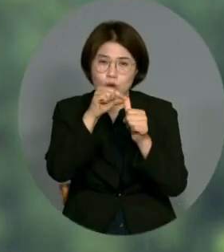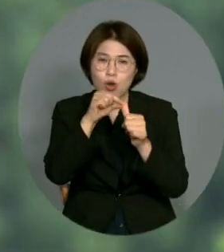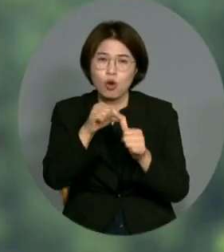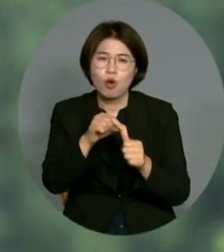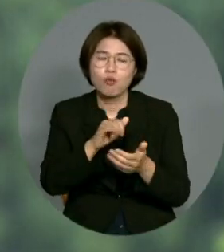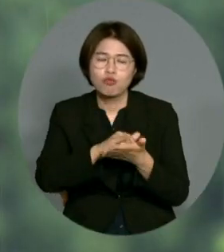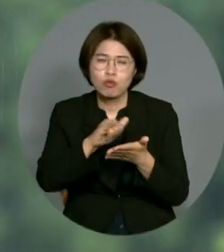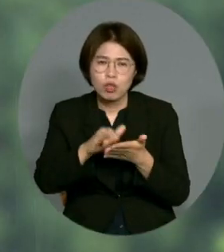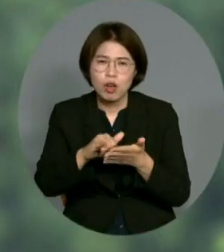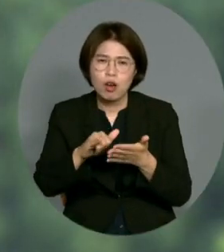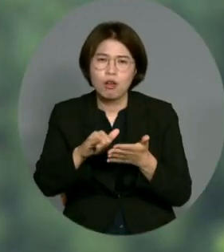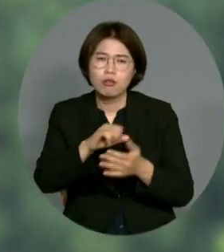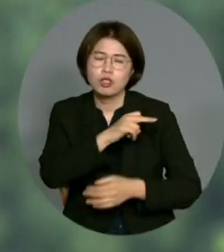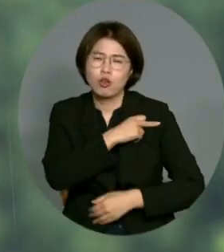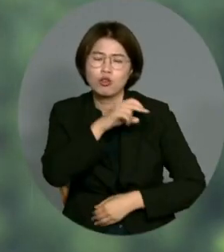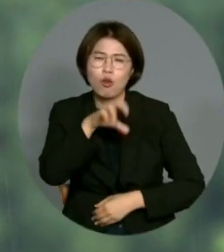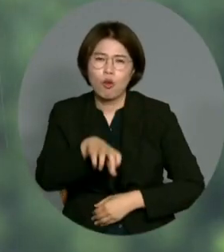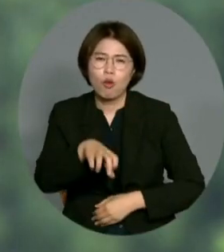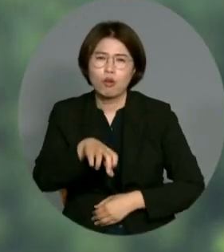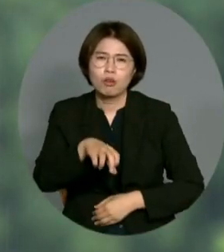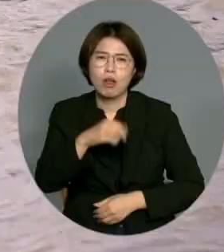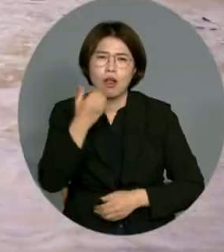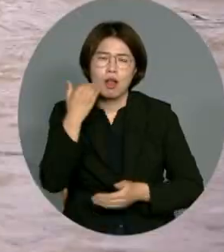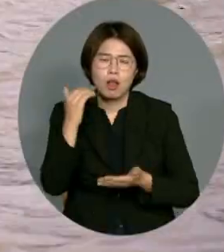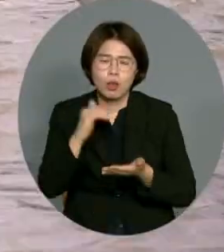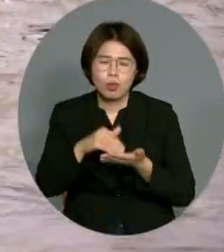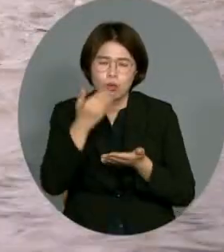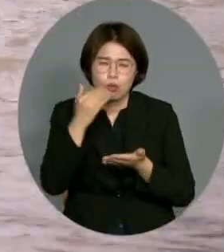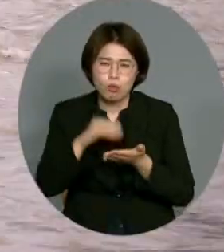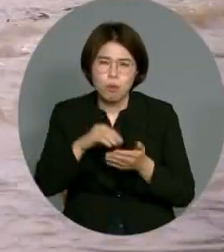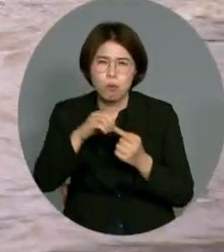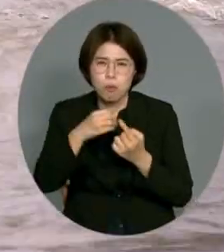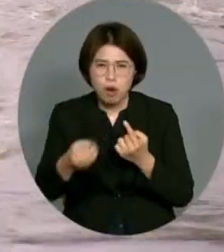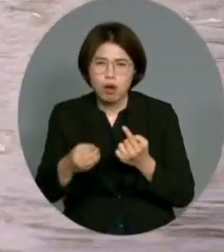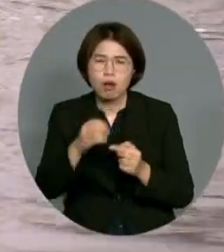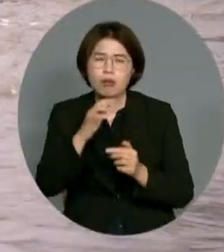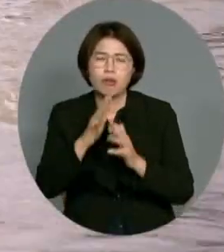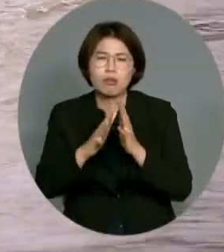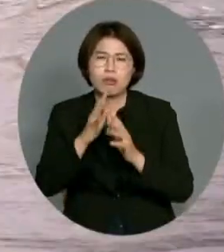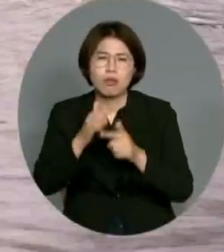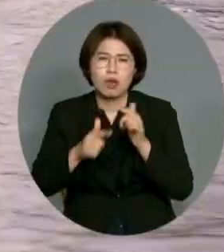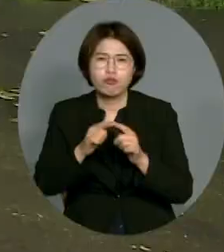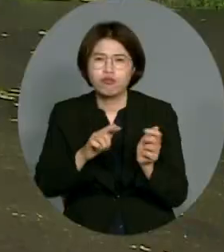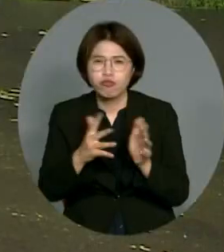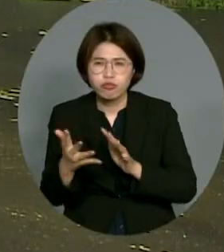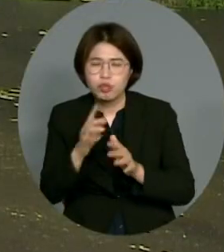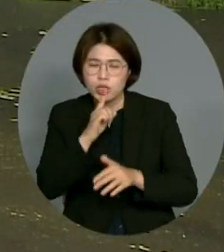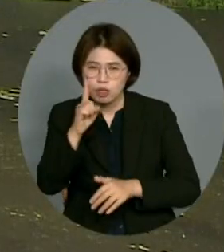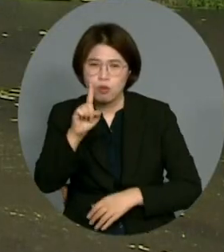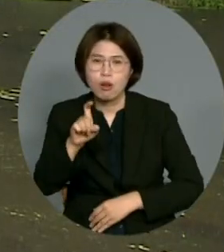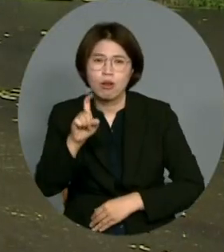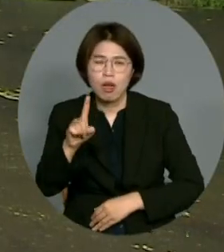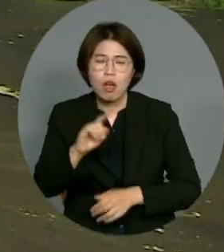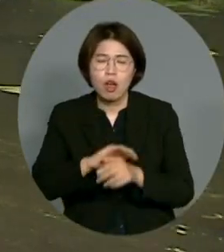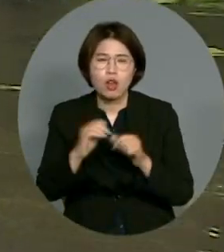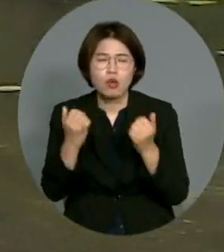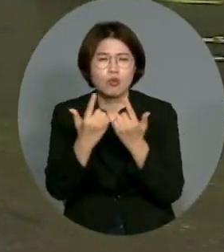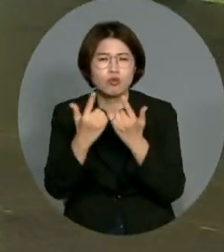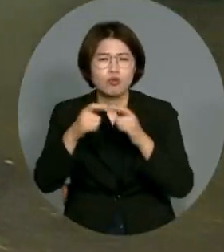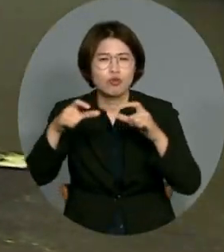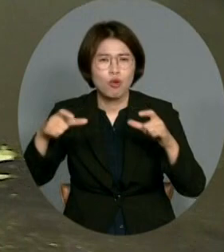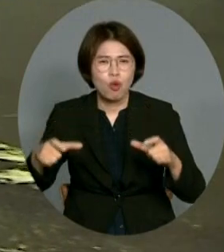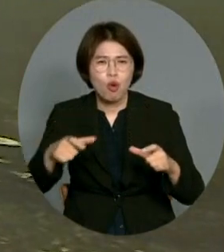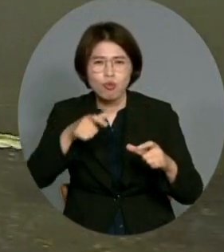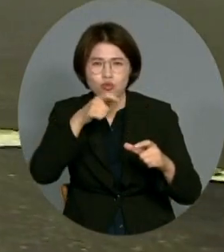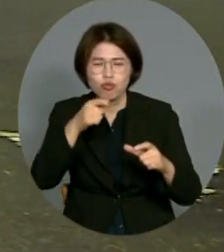문경과 영주 등에서 낙석과 나무 쓰러짐 신고가 11건이 접수된 정도입니다. 이번 비로 경북 북부 지역의